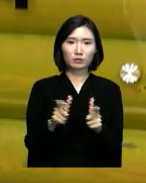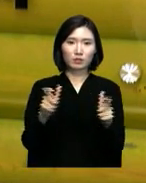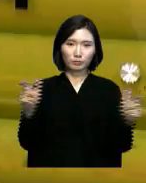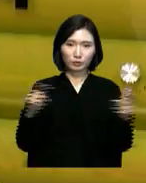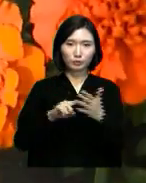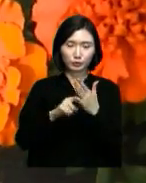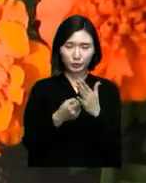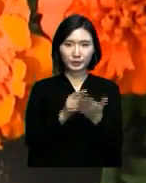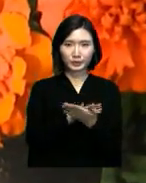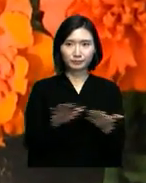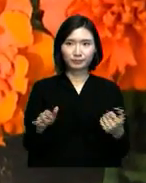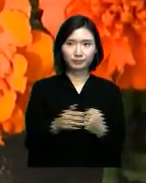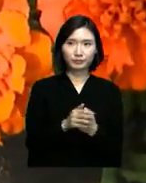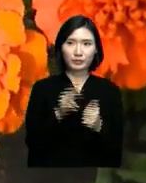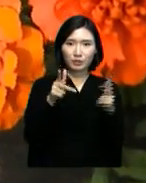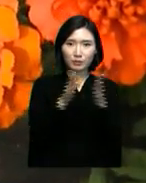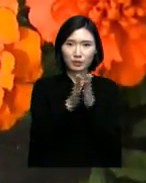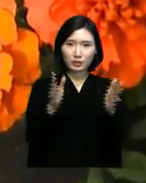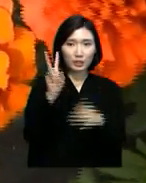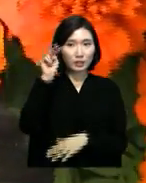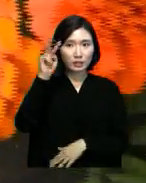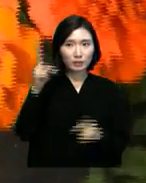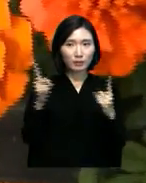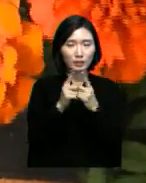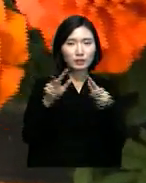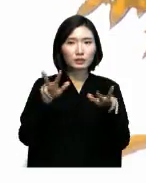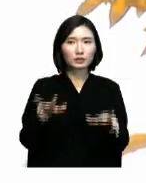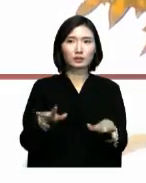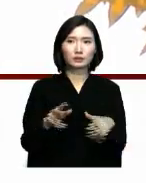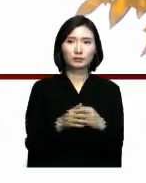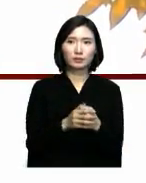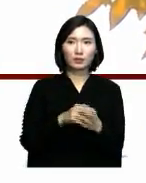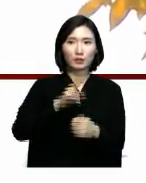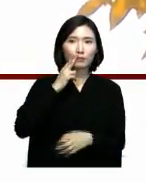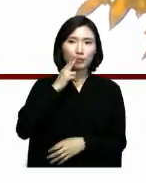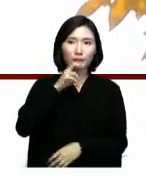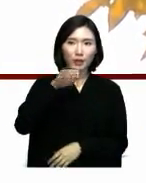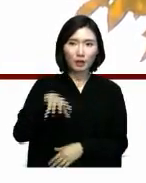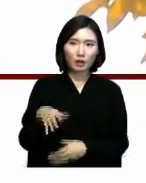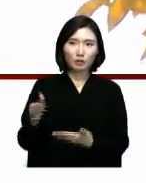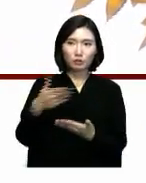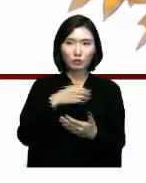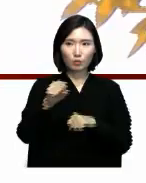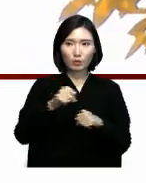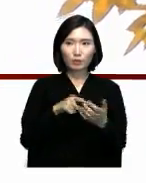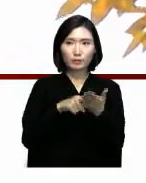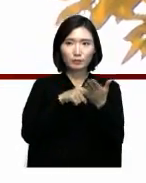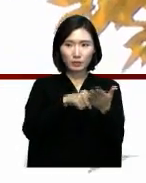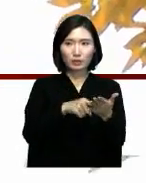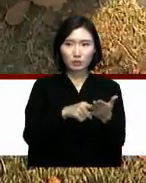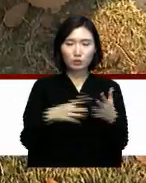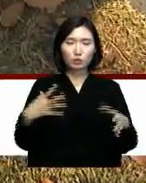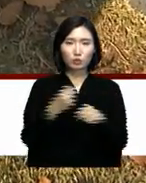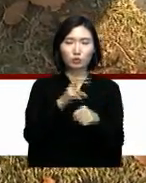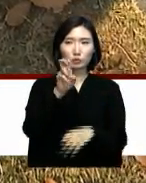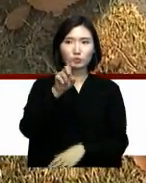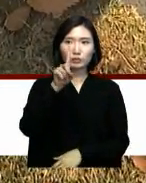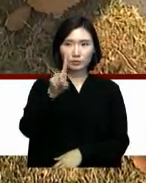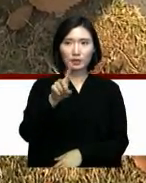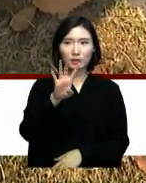추진하도록 하겠습니다. 사업 시작 이틀째인 2일 현재 담배꽁초 수거 활동비 신청은 모두